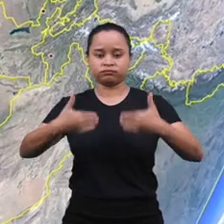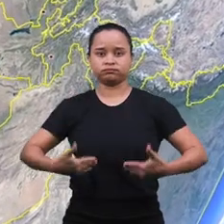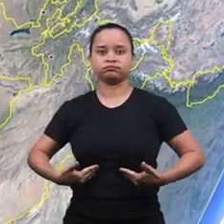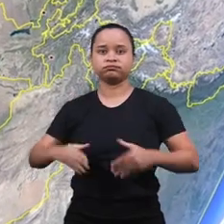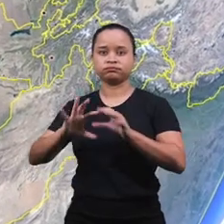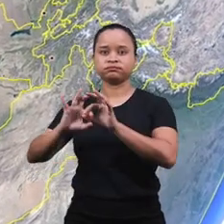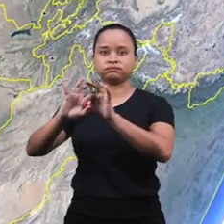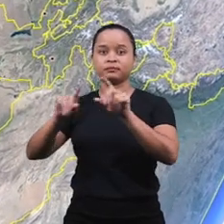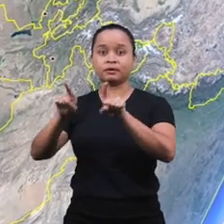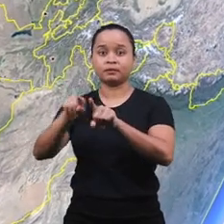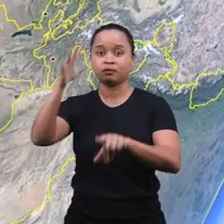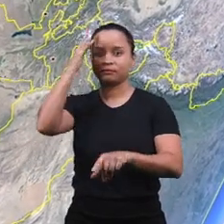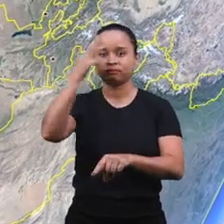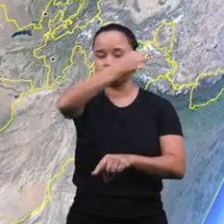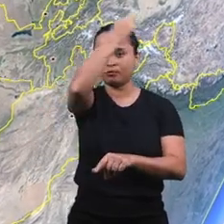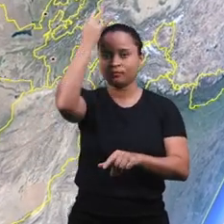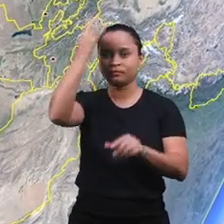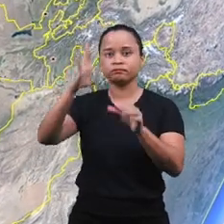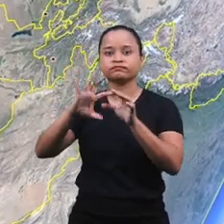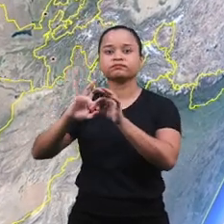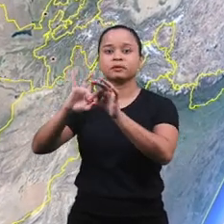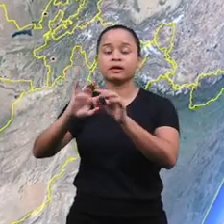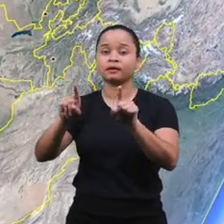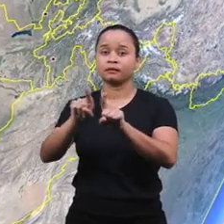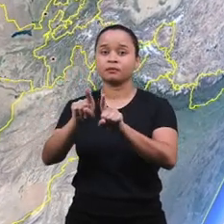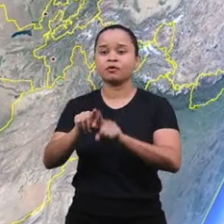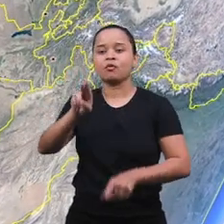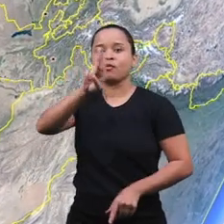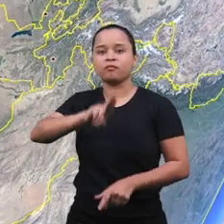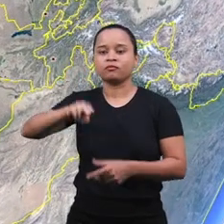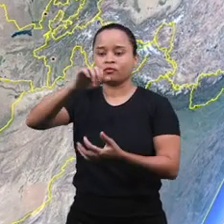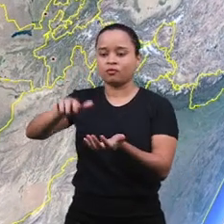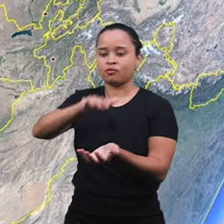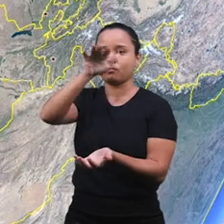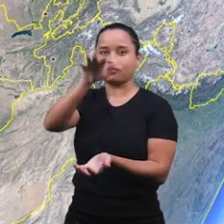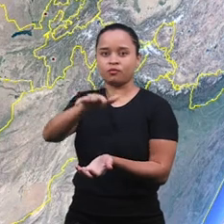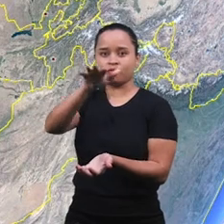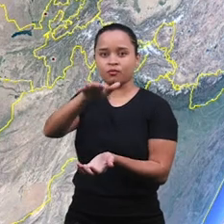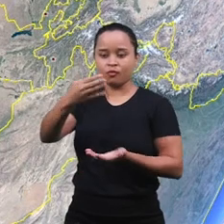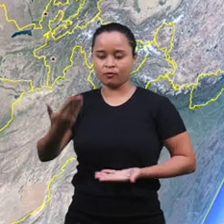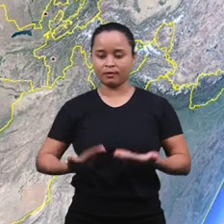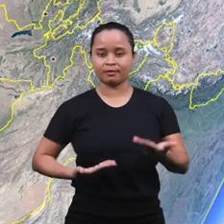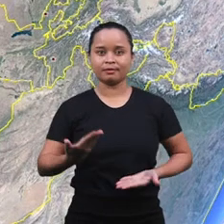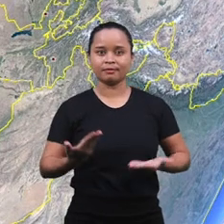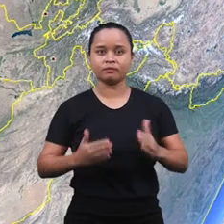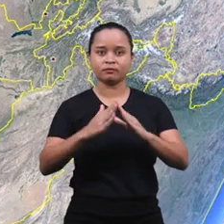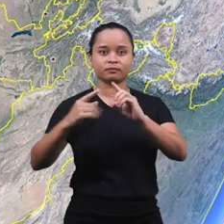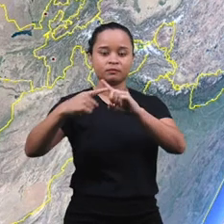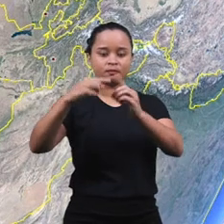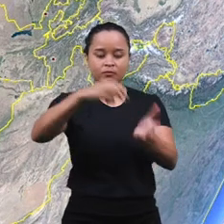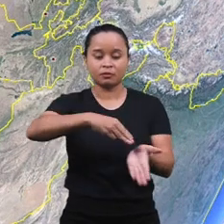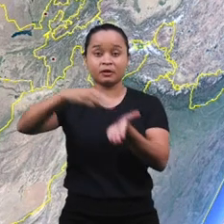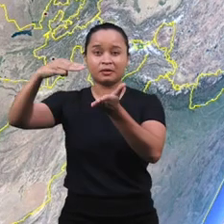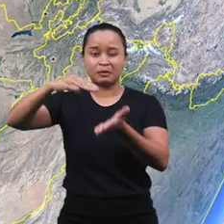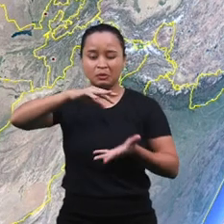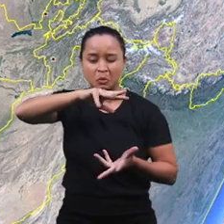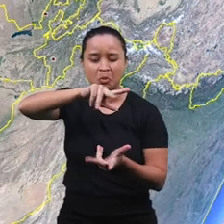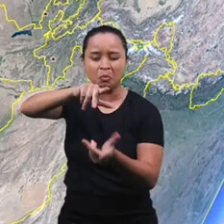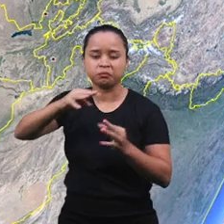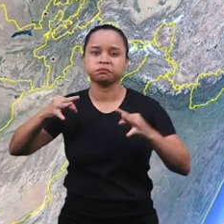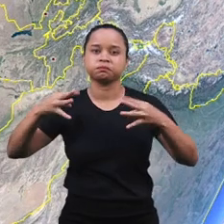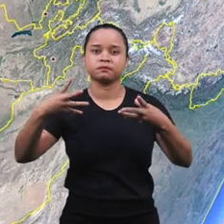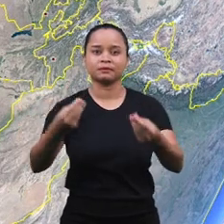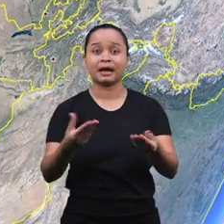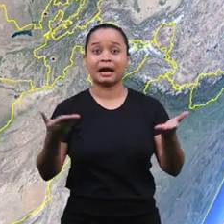même esprit. À travers le système de transmission, les membres de l'Église chrétienne Maranatha de toute la planète vivent